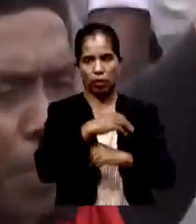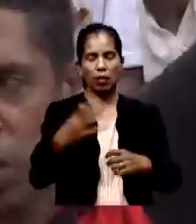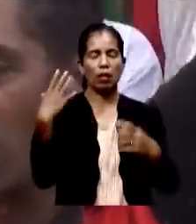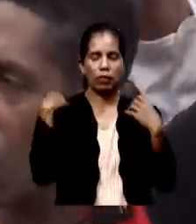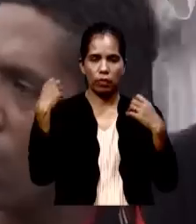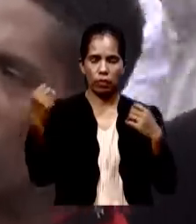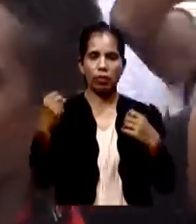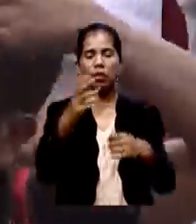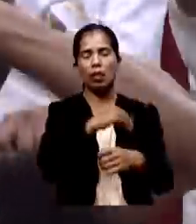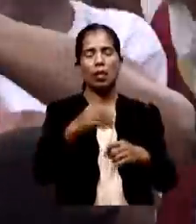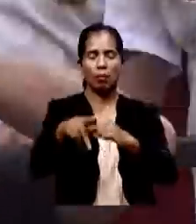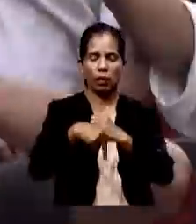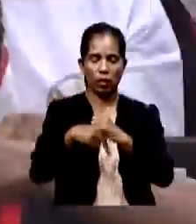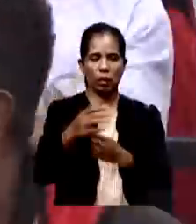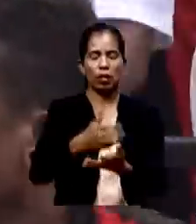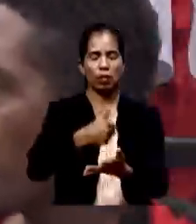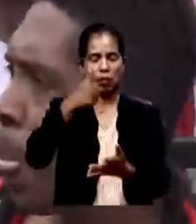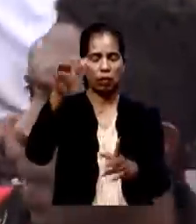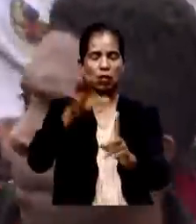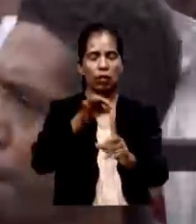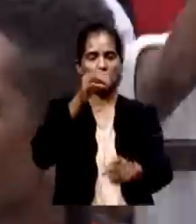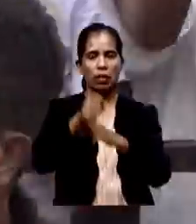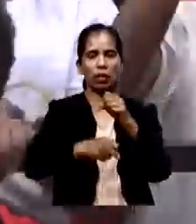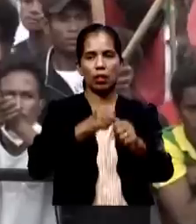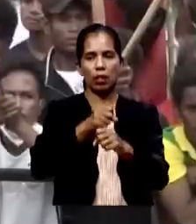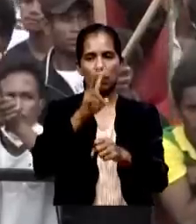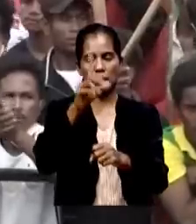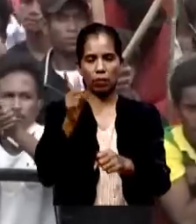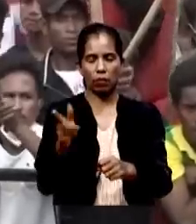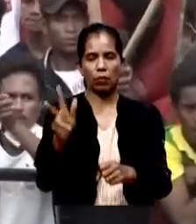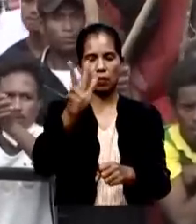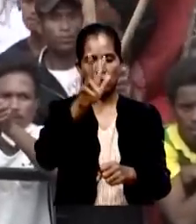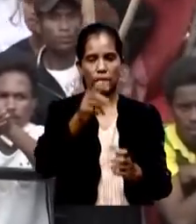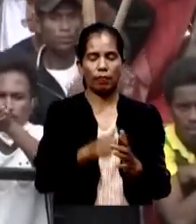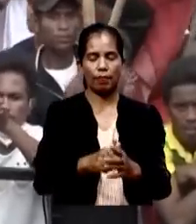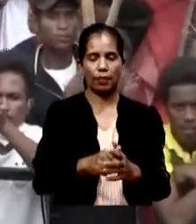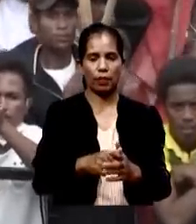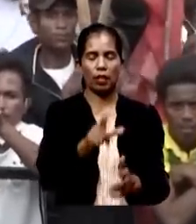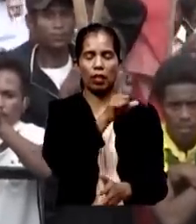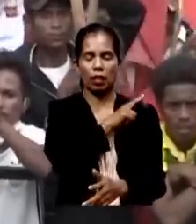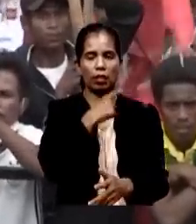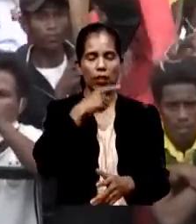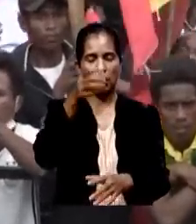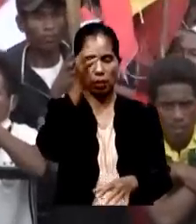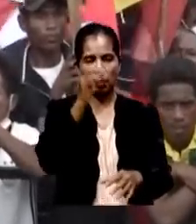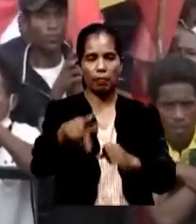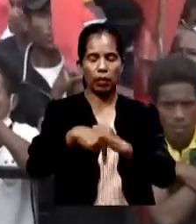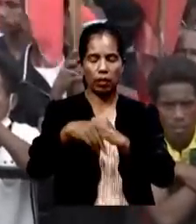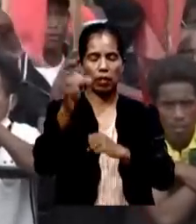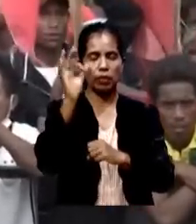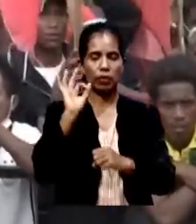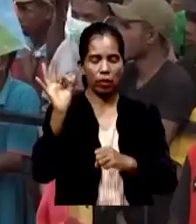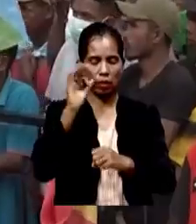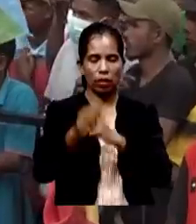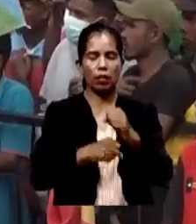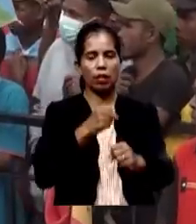partido atumanan ia eleição parlamentar, tinangrihurua ruanulu resintolu. Lere optimista, Fretilin manang ia tinangrihurua